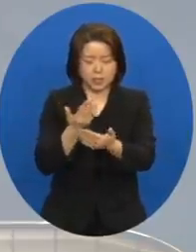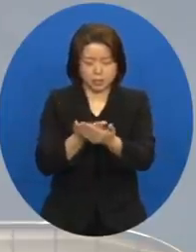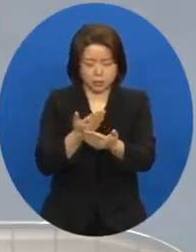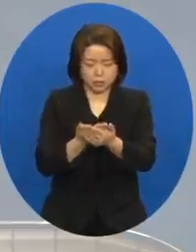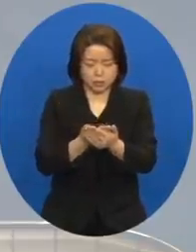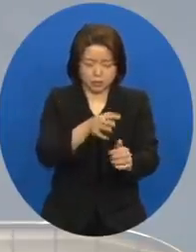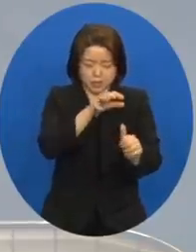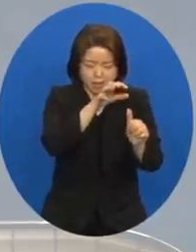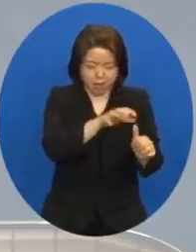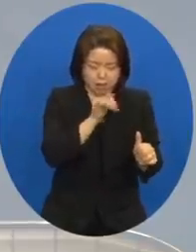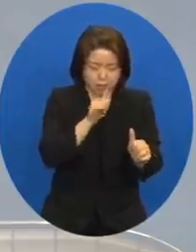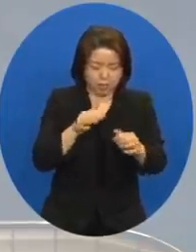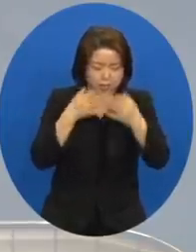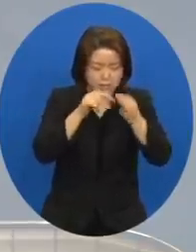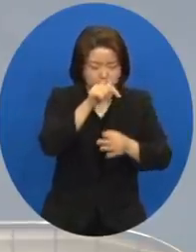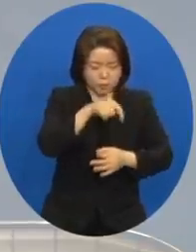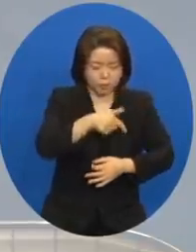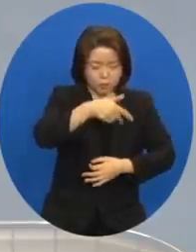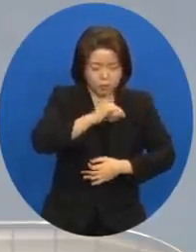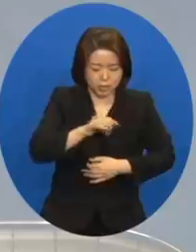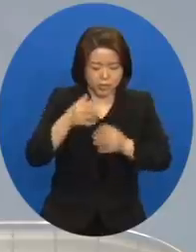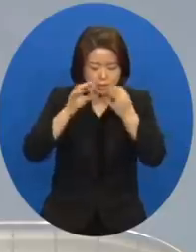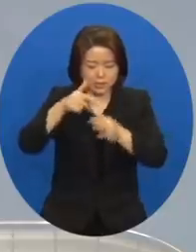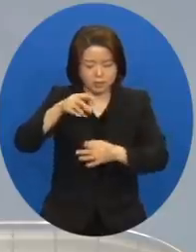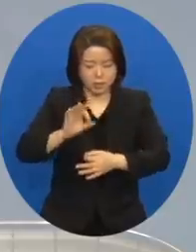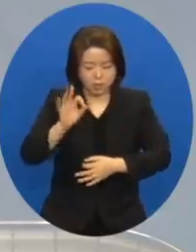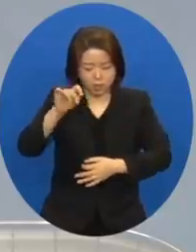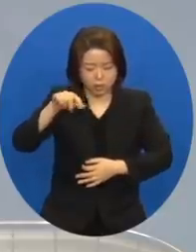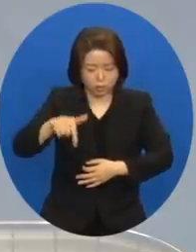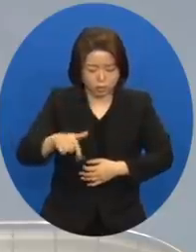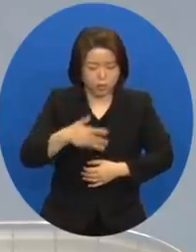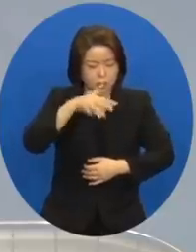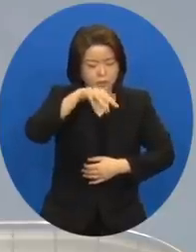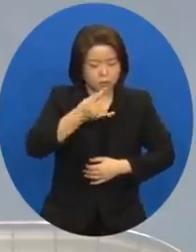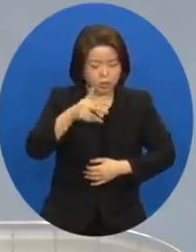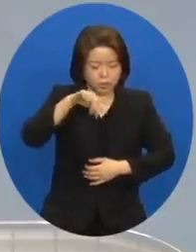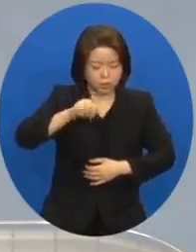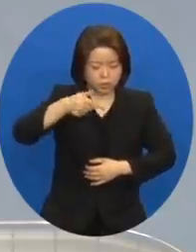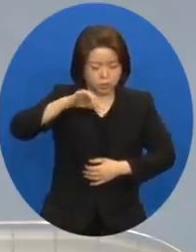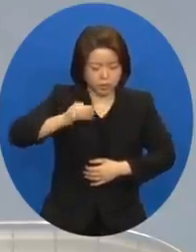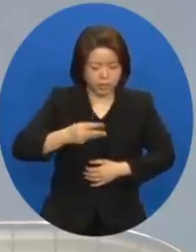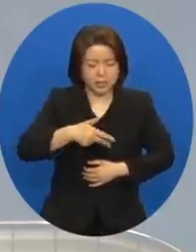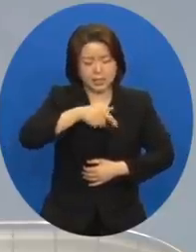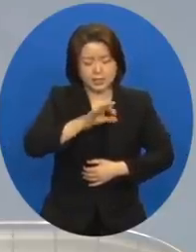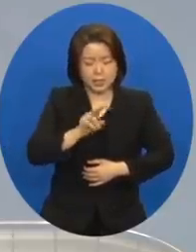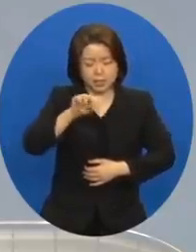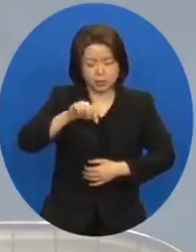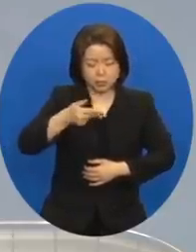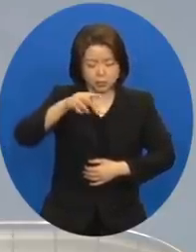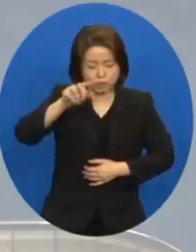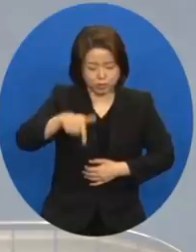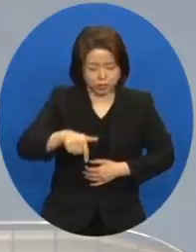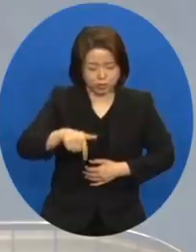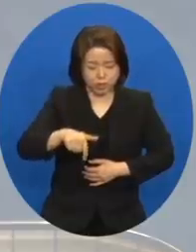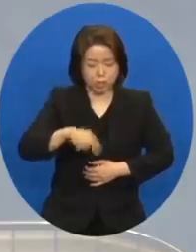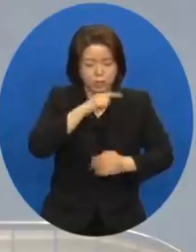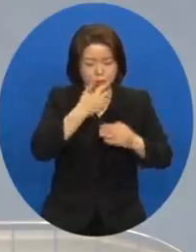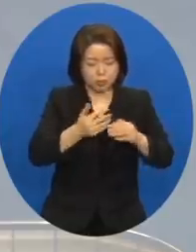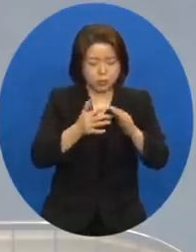억류되어 있는 김 굵게 목사님 김종우 목사 주최 측의 속에 사는 장문석 집사님 우리 국민들